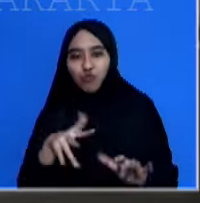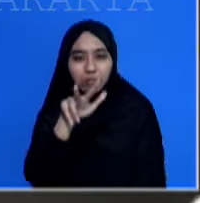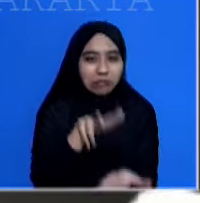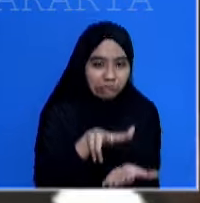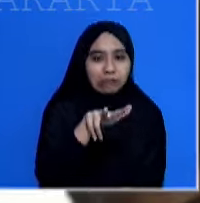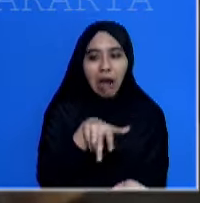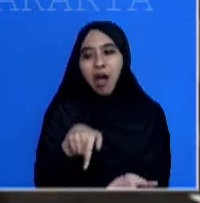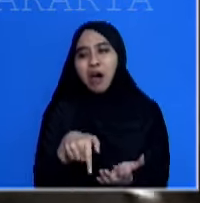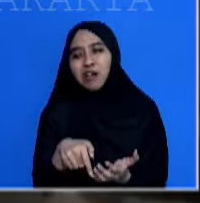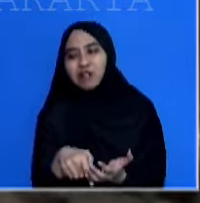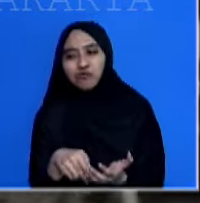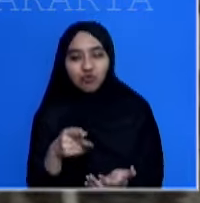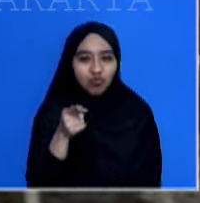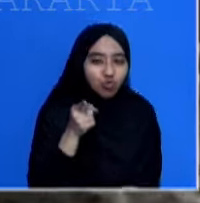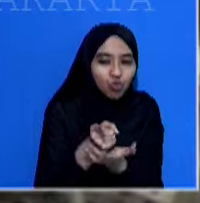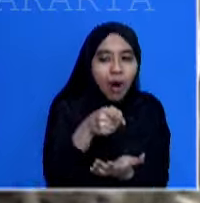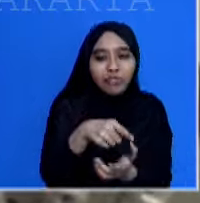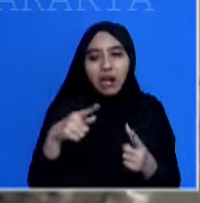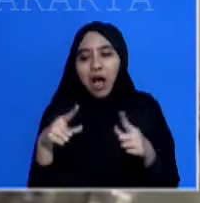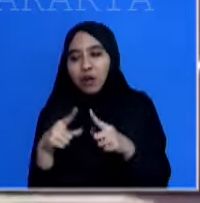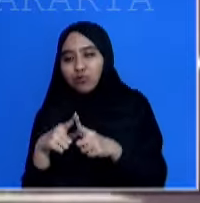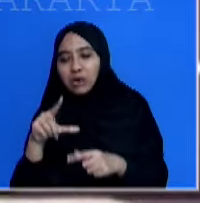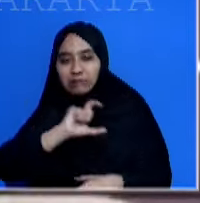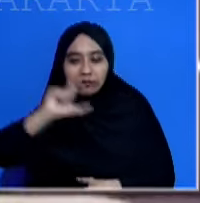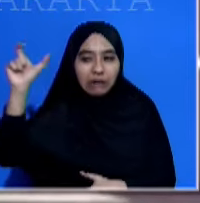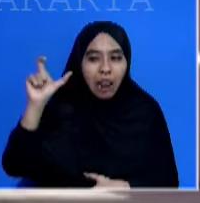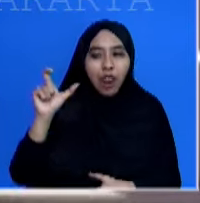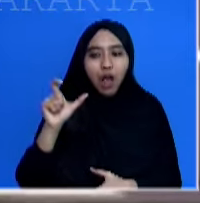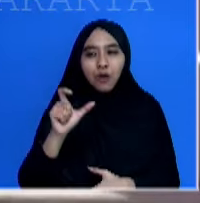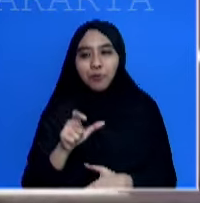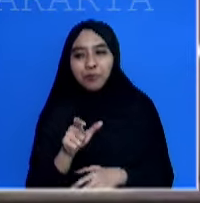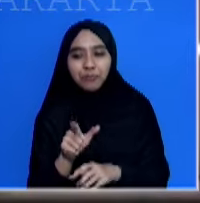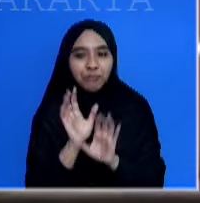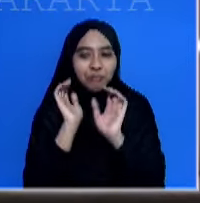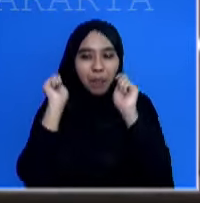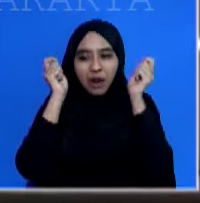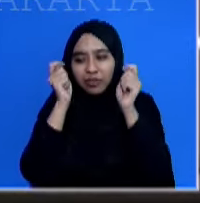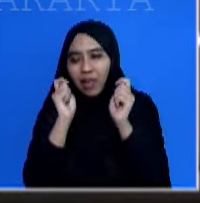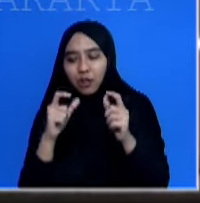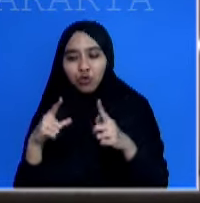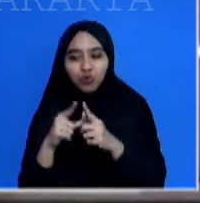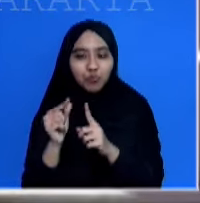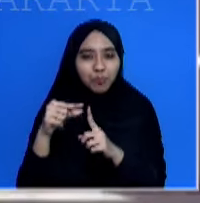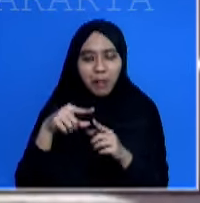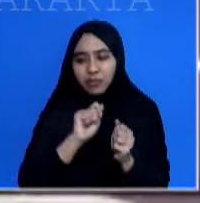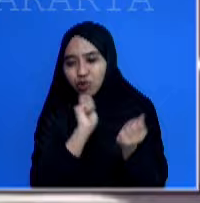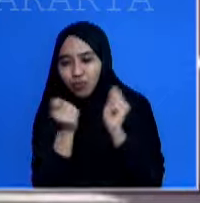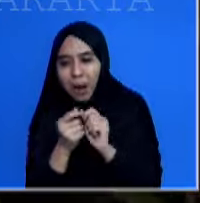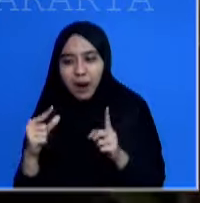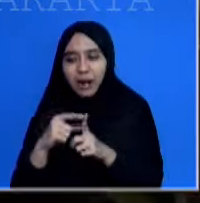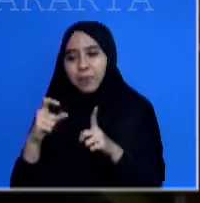gugatan dari Anton Wahyudi, calon legislatif dari Partai Umat terkait dugaan perubahan perolehan suara di tingkat TPS dan